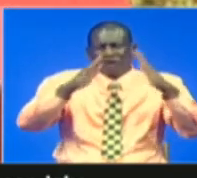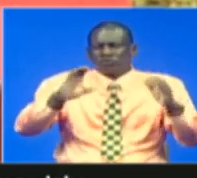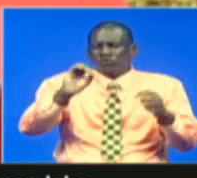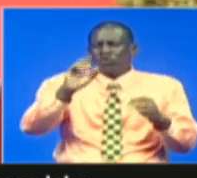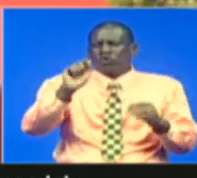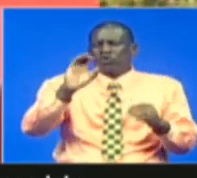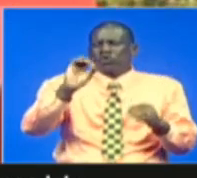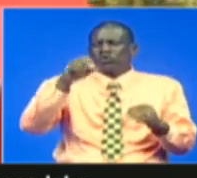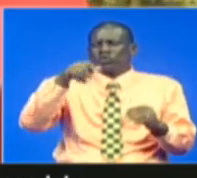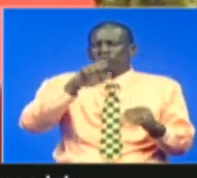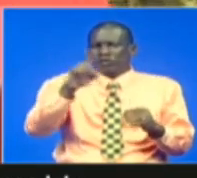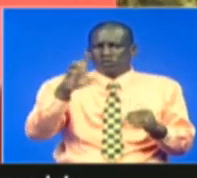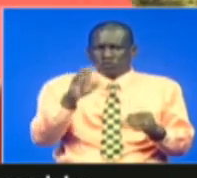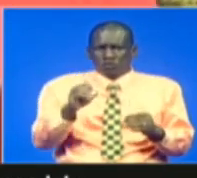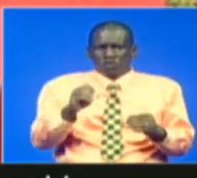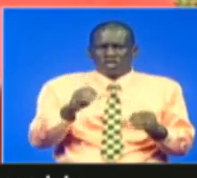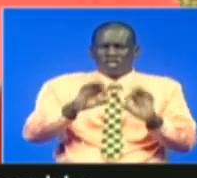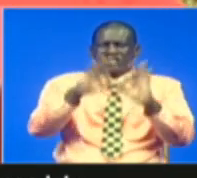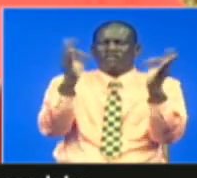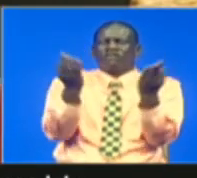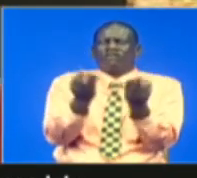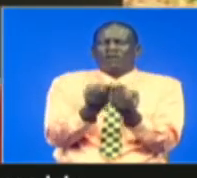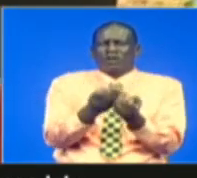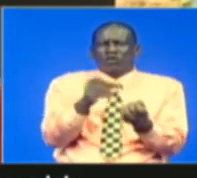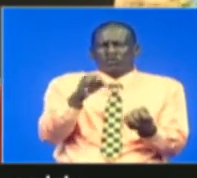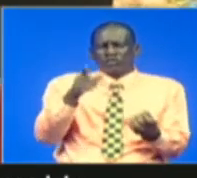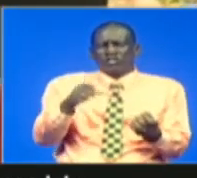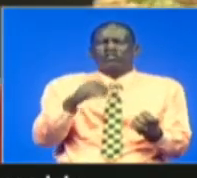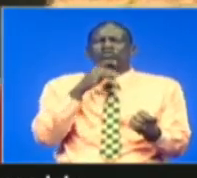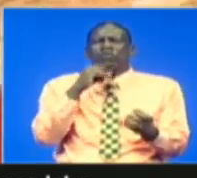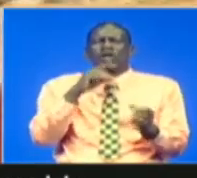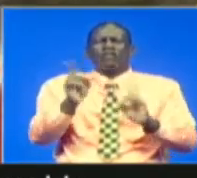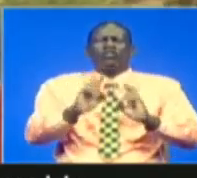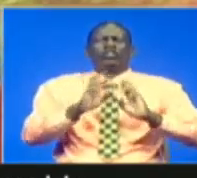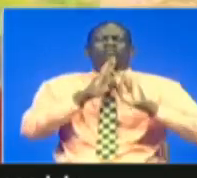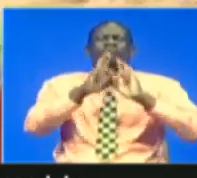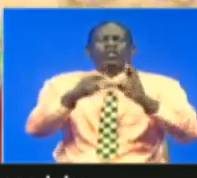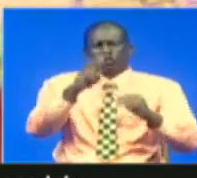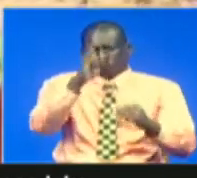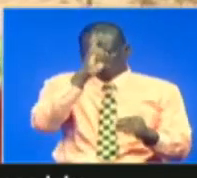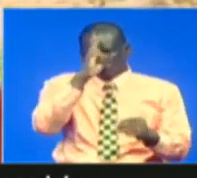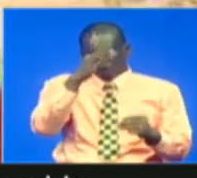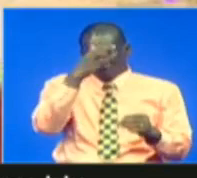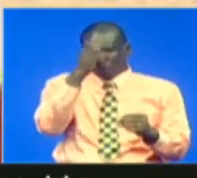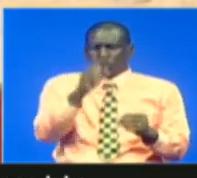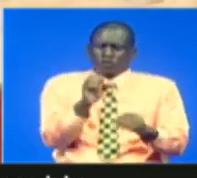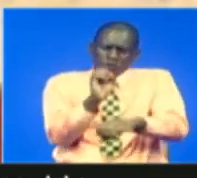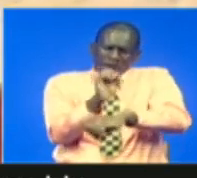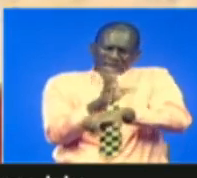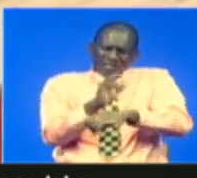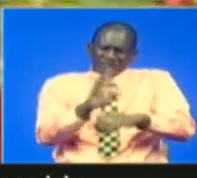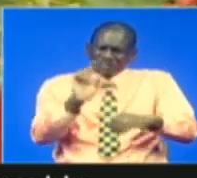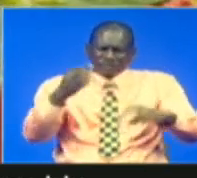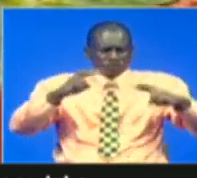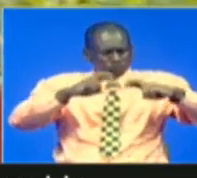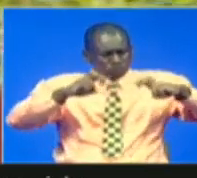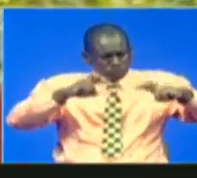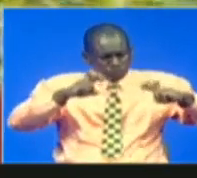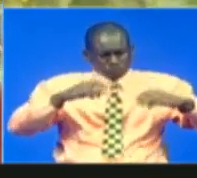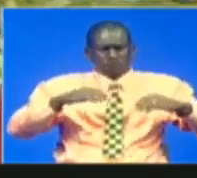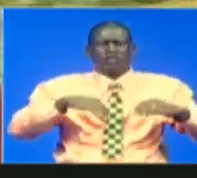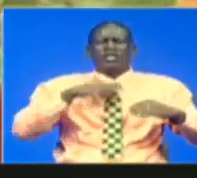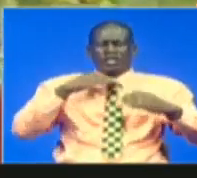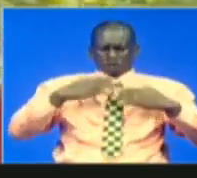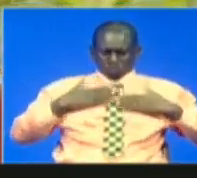Okay? Familia yake marehemu bado haijaripoti mkasa huo kwa polisi kwani walishauriwa wafanye uchunguzi wa maiti